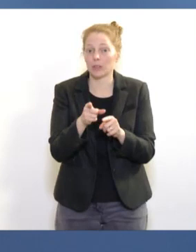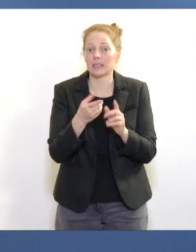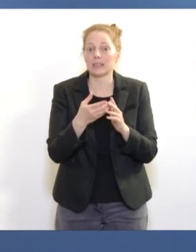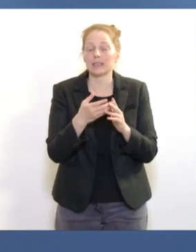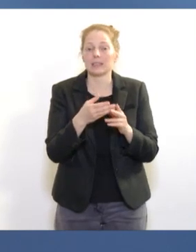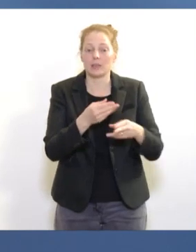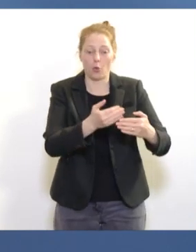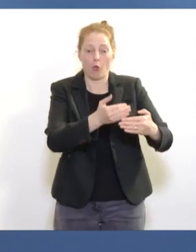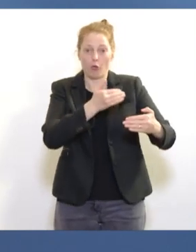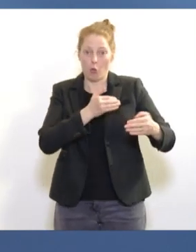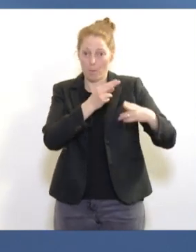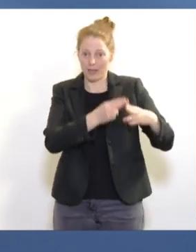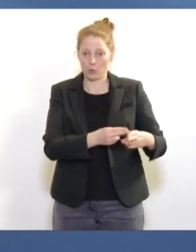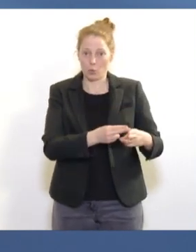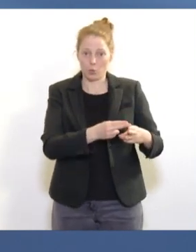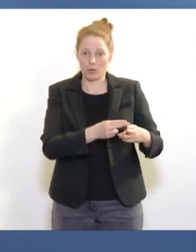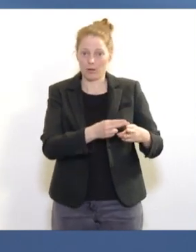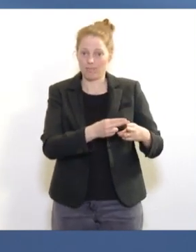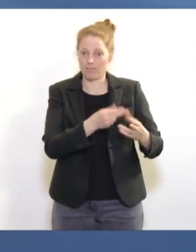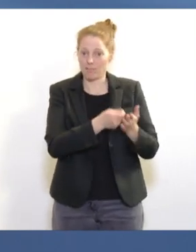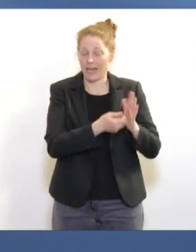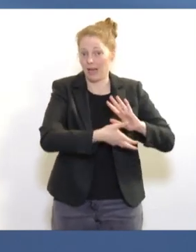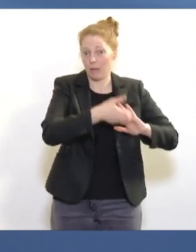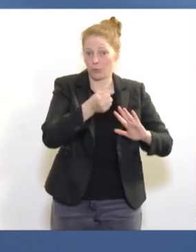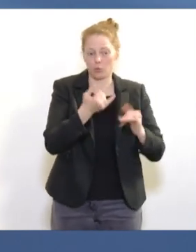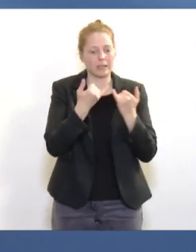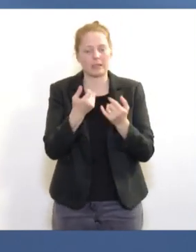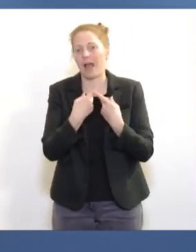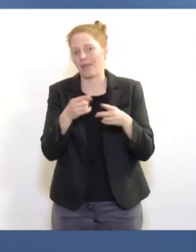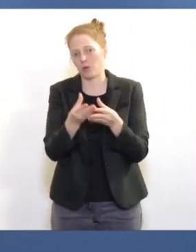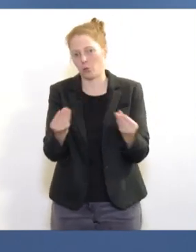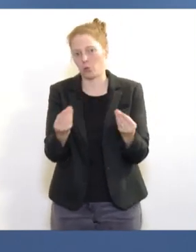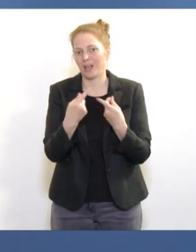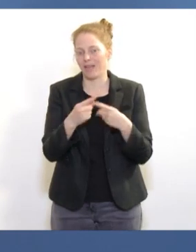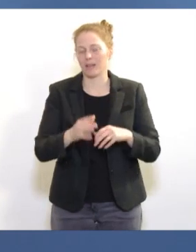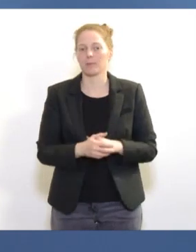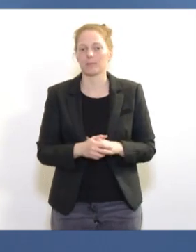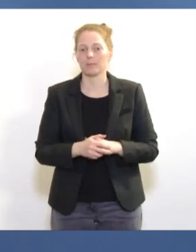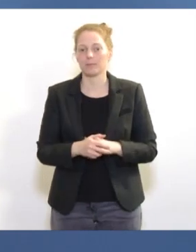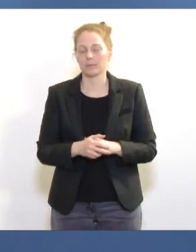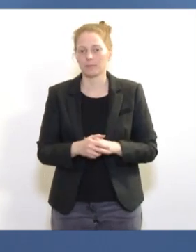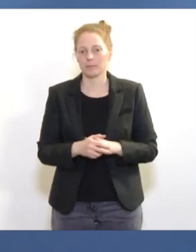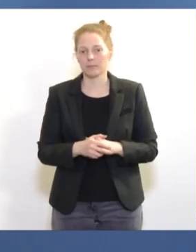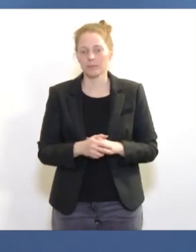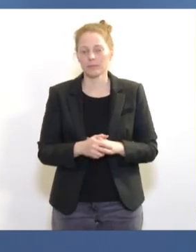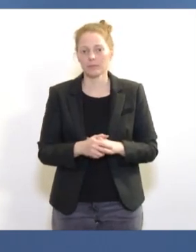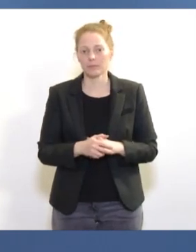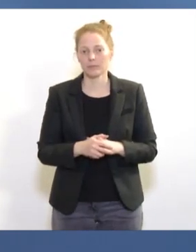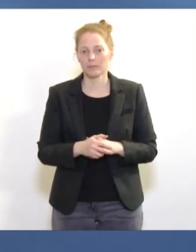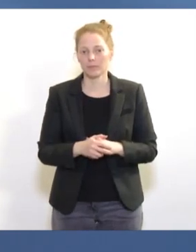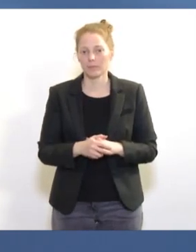ihrer Prä-Retret aufgezogen hätten. Darüber hinaus haben wir die Lehen für die Leute, die an